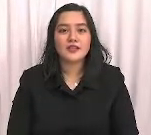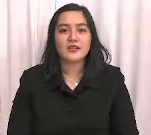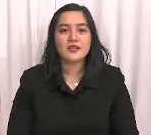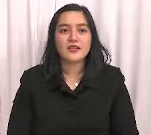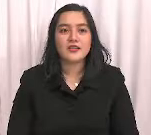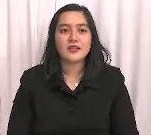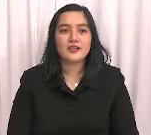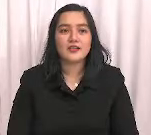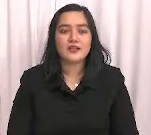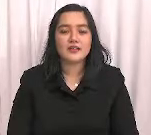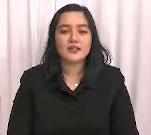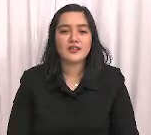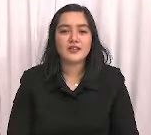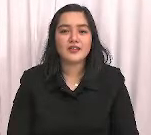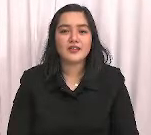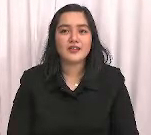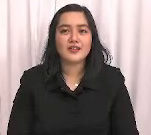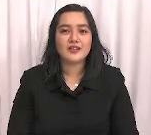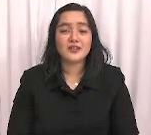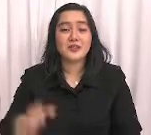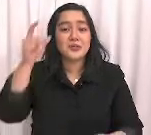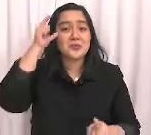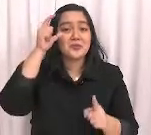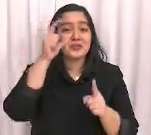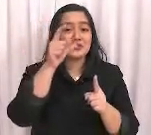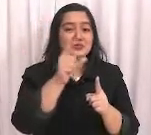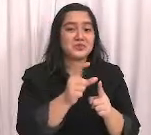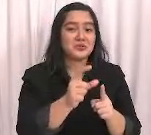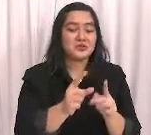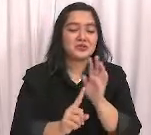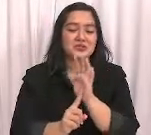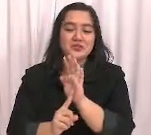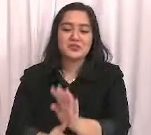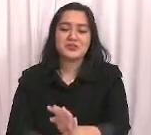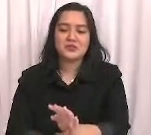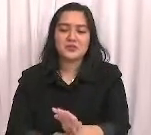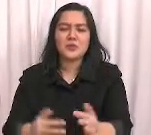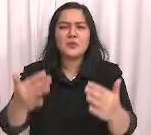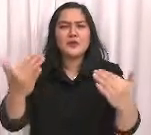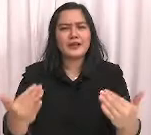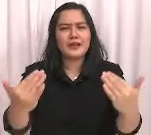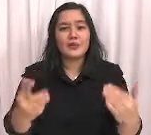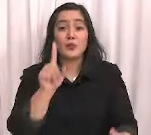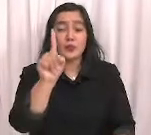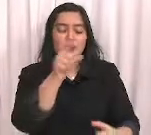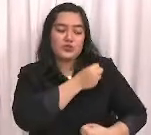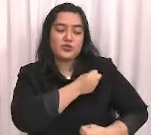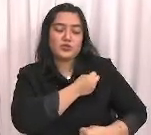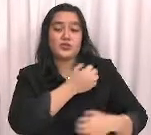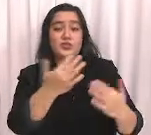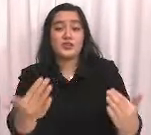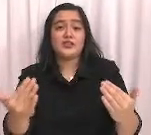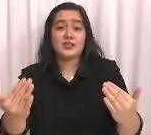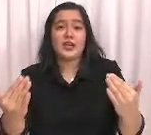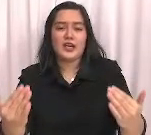pinapasan niya, may pinapasan yung isang sundalo. Mm-hmm. Sabi niya, he is not